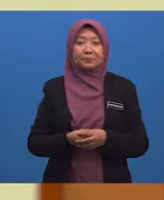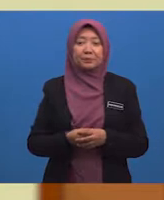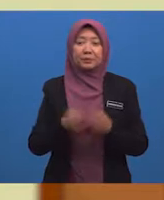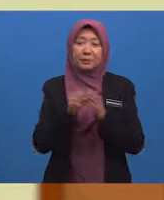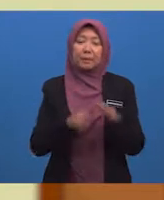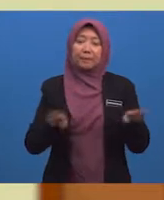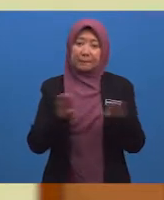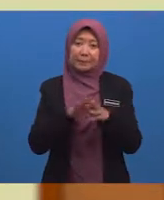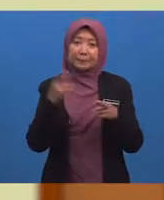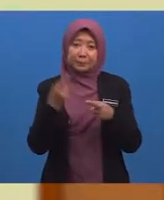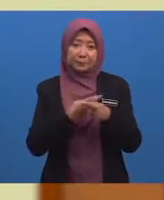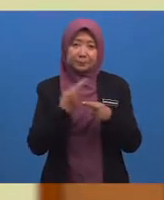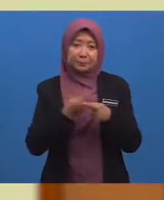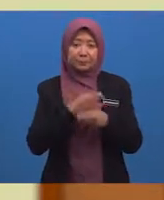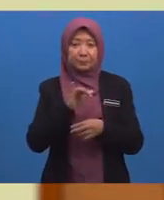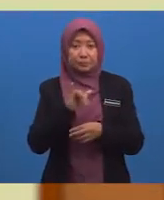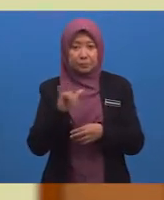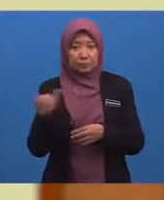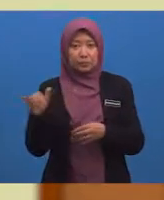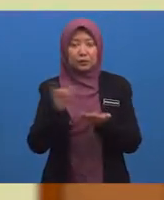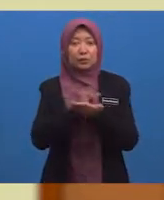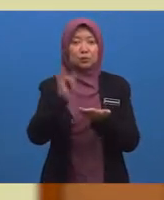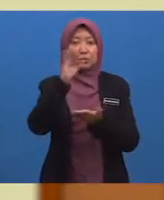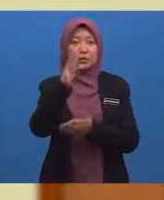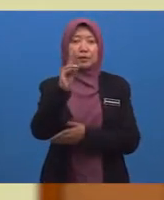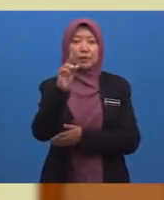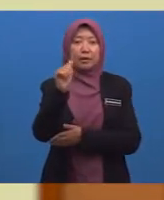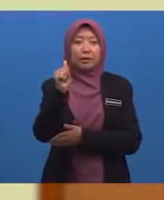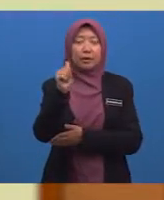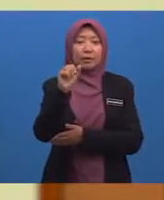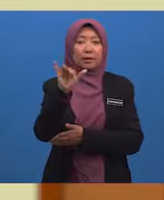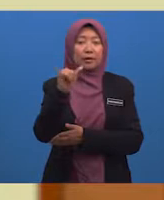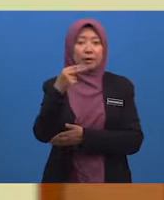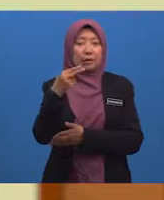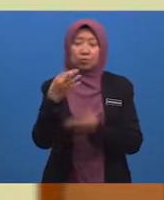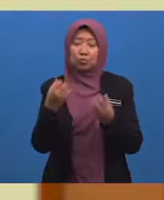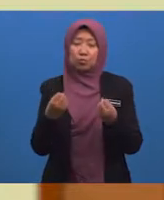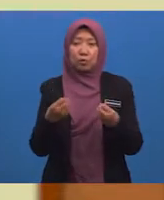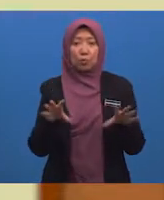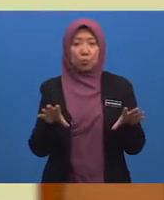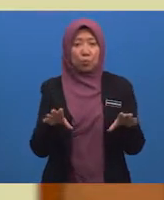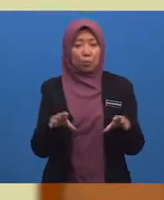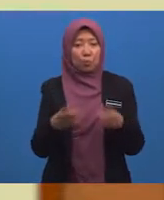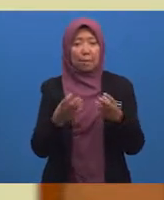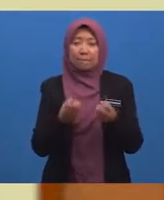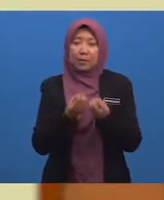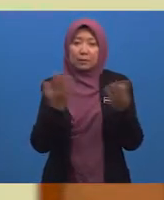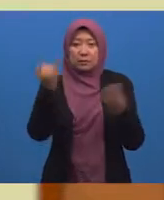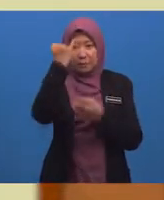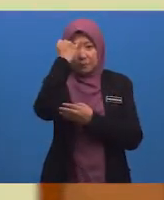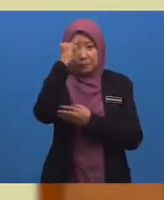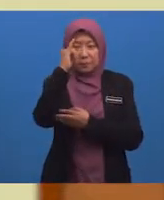Sebagai rumusan, institusi dayah telah berjaya melahirkan ramai tokoh terkenal, antaranya